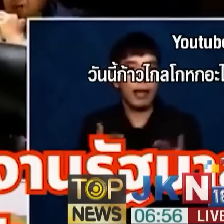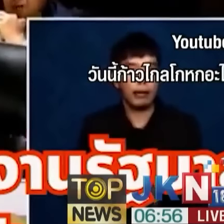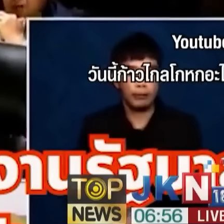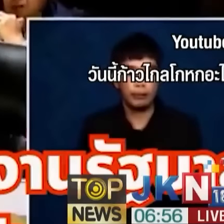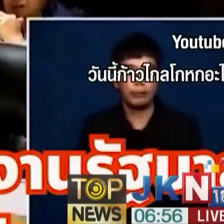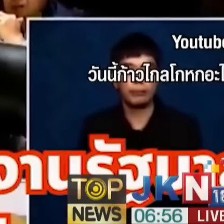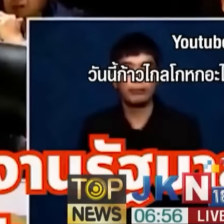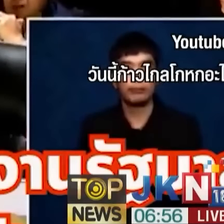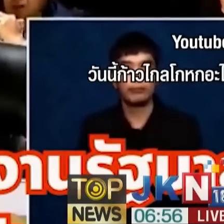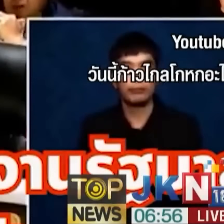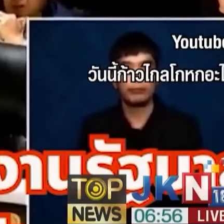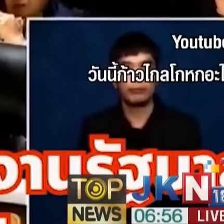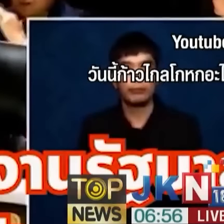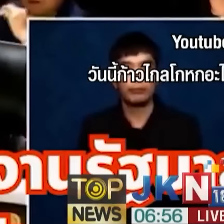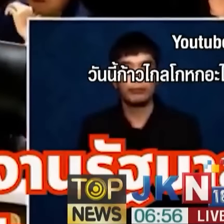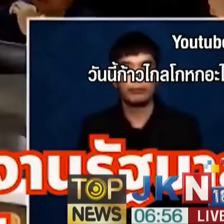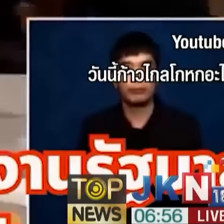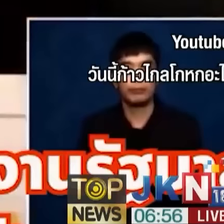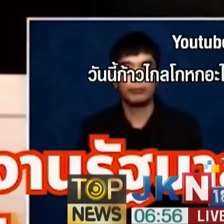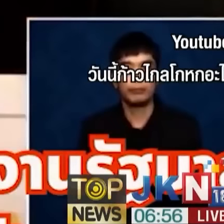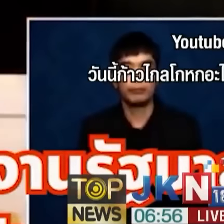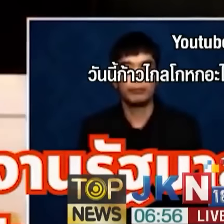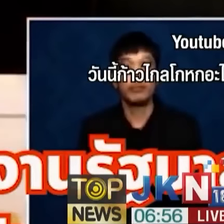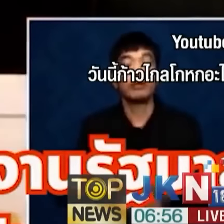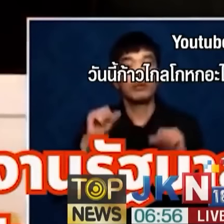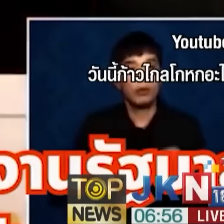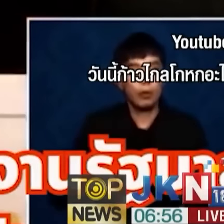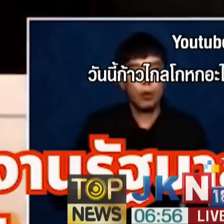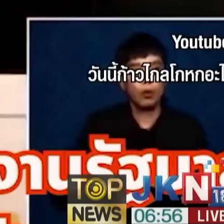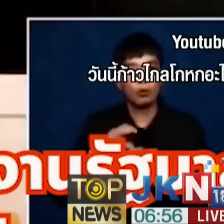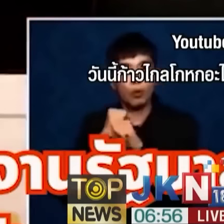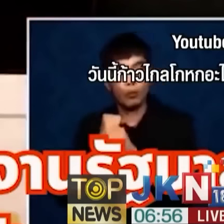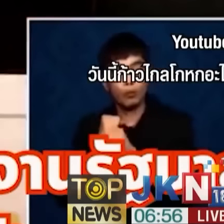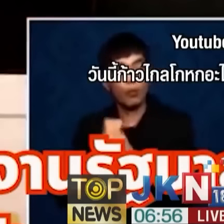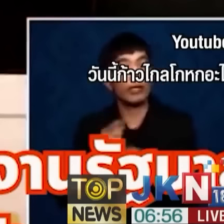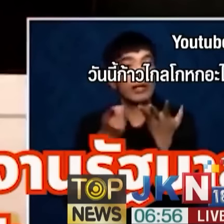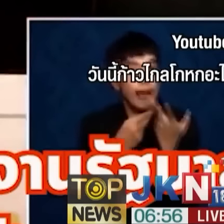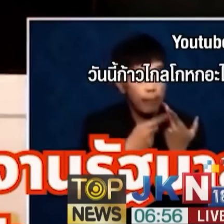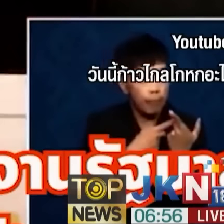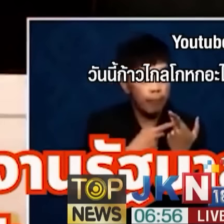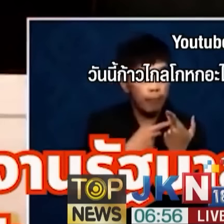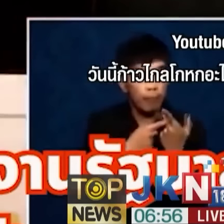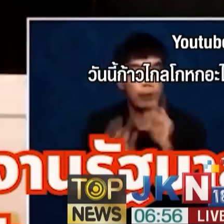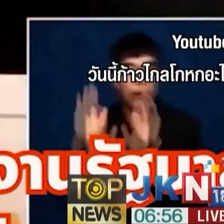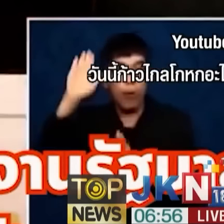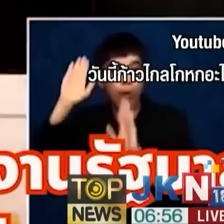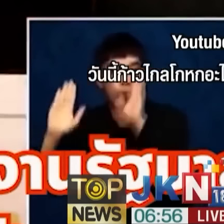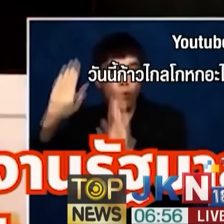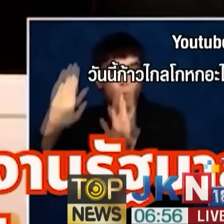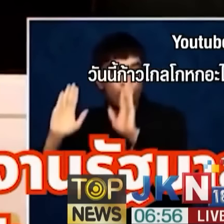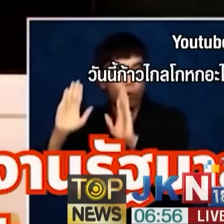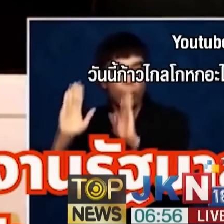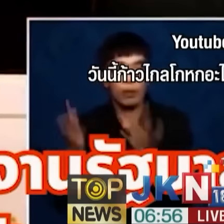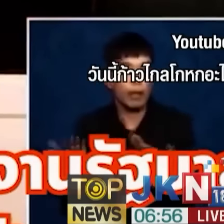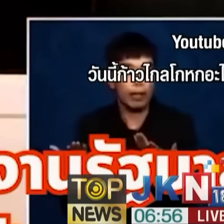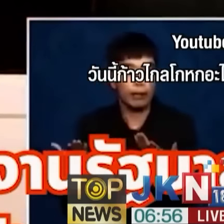อบคุณครับ ครับเอาแล้วนะครับตกลงว่าจะนับองค์ประชุมหรือว่าจะขอให้โหวตนะครับ ครับท่านประธานครับผมชุติ